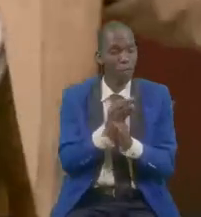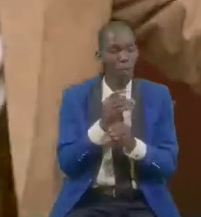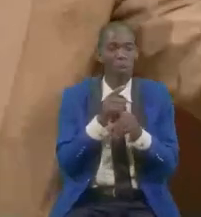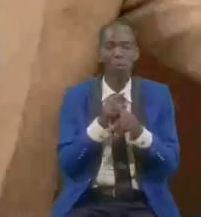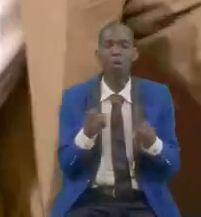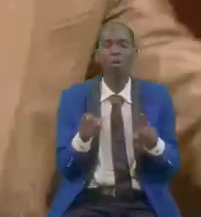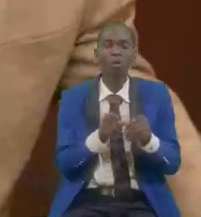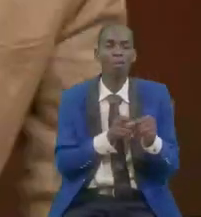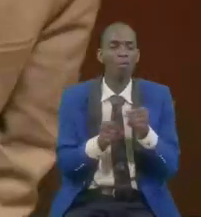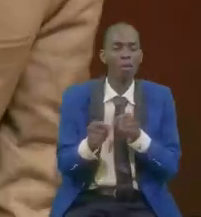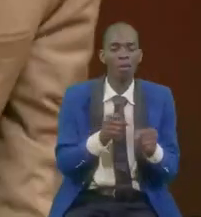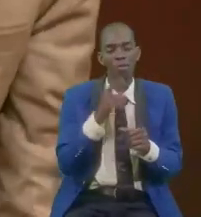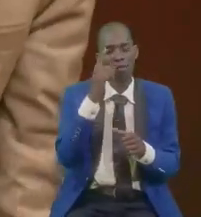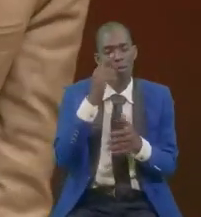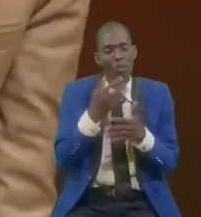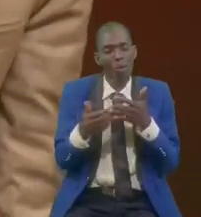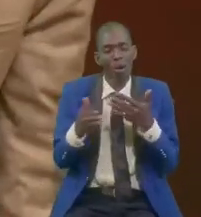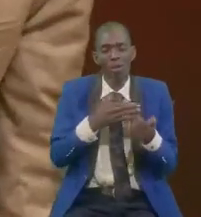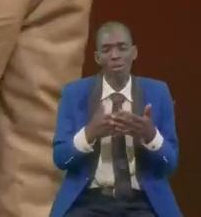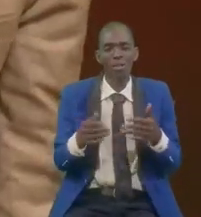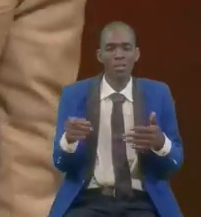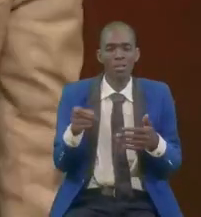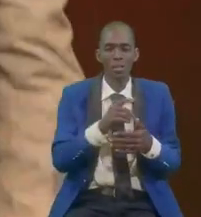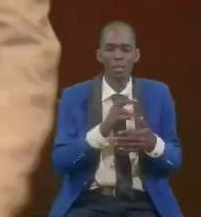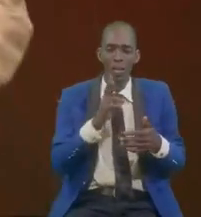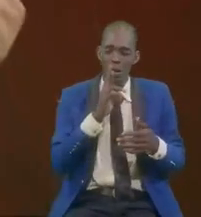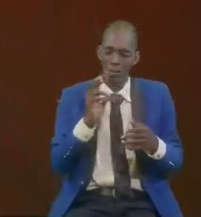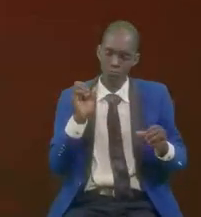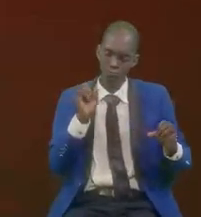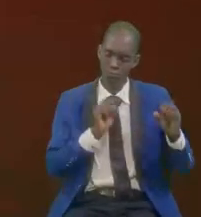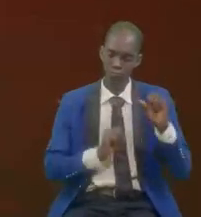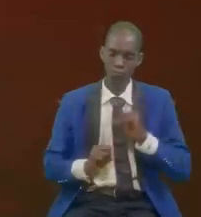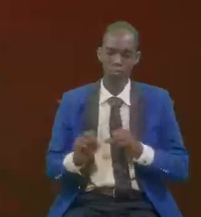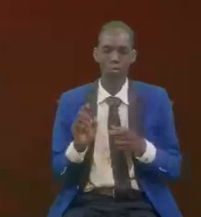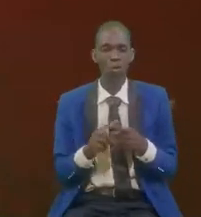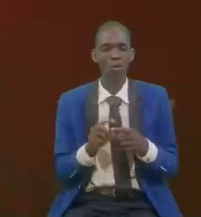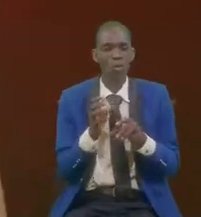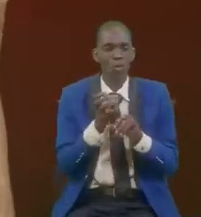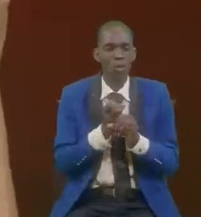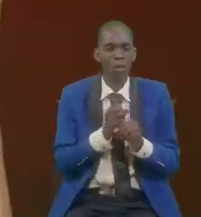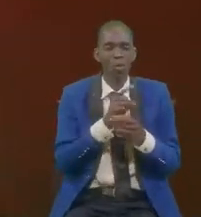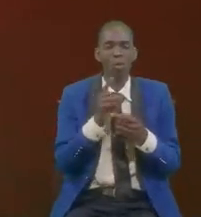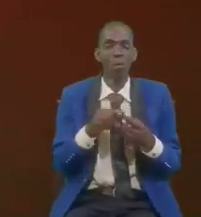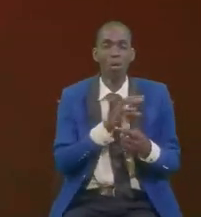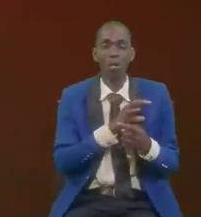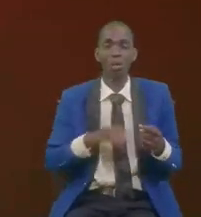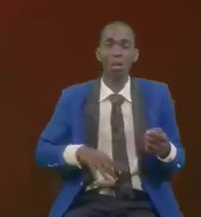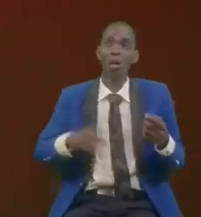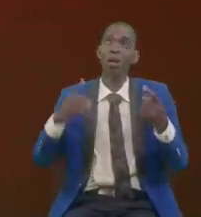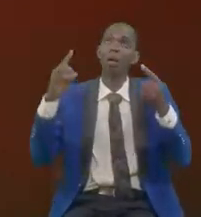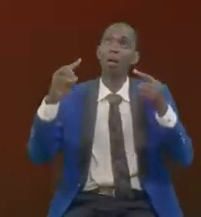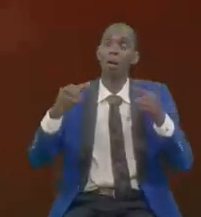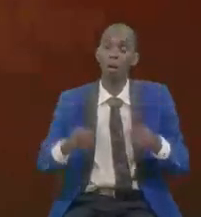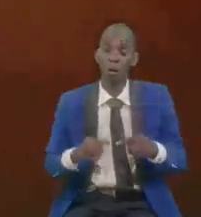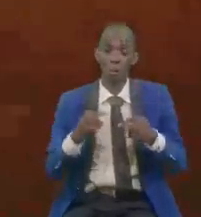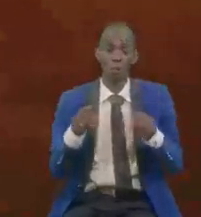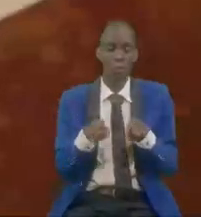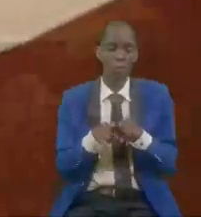luttent pour ce qui est là et luttent pour cela. Si Christ vient et les rencontre